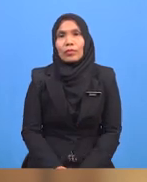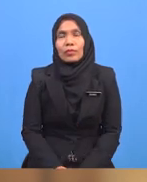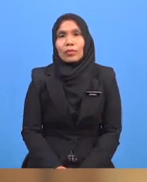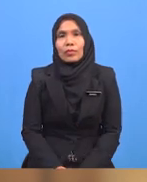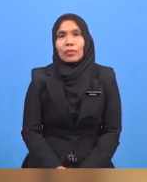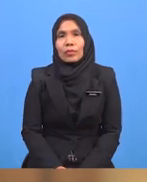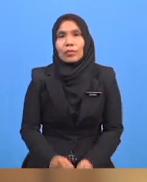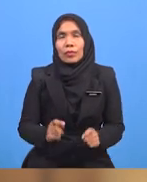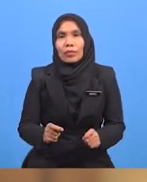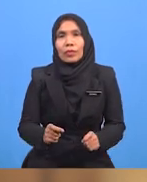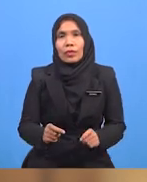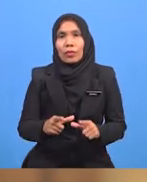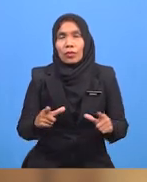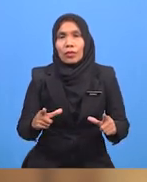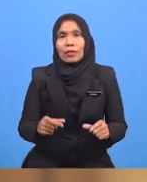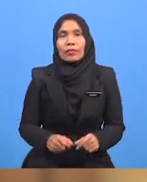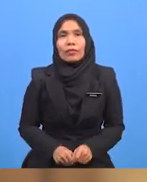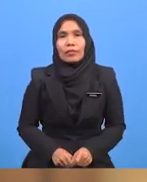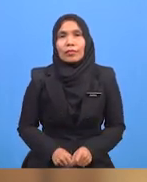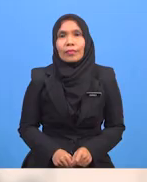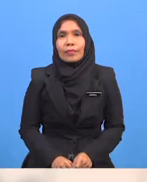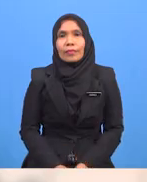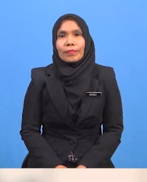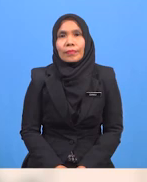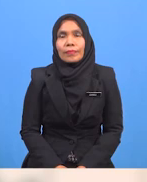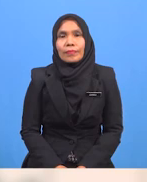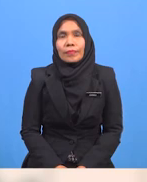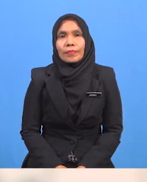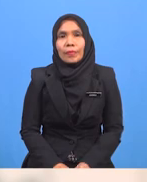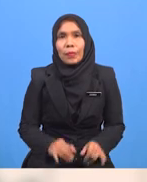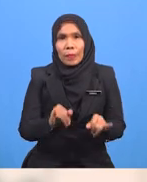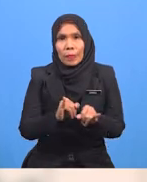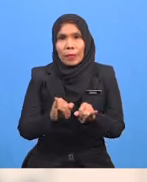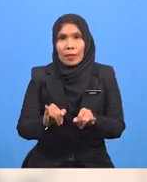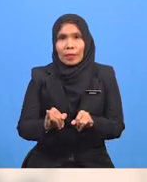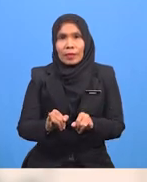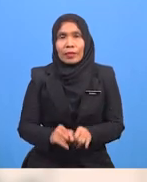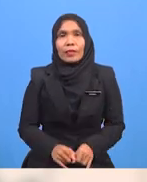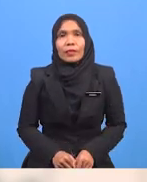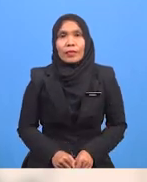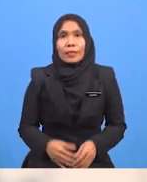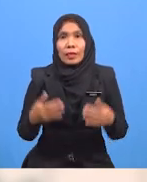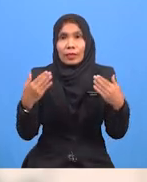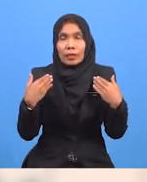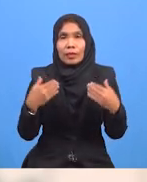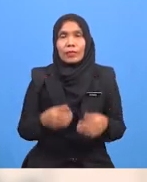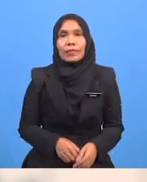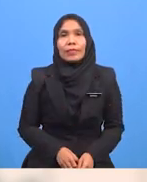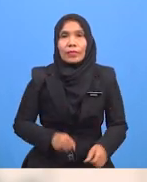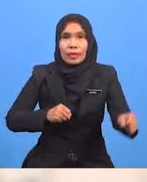Mari kita sama-sama lihat paparan ini jika kita mempunyai sebuah segitiga ABC